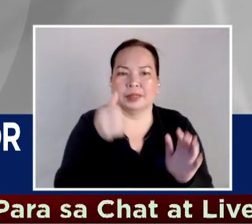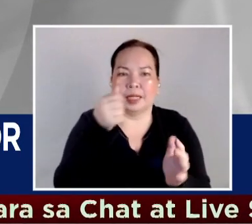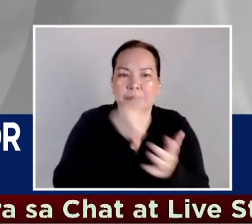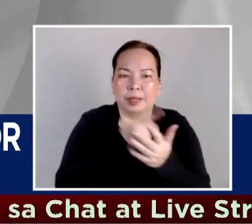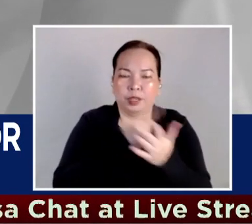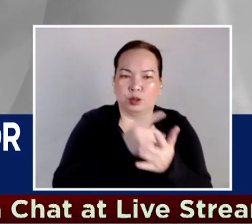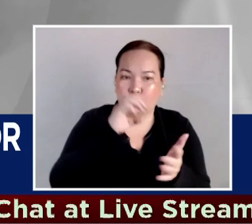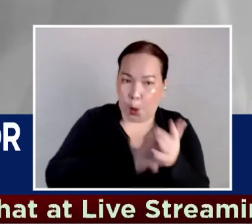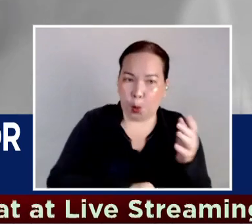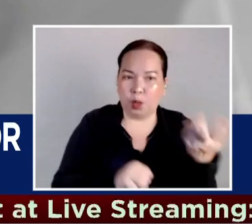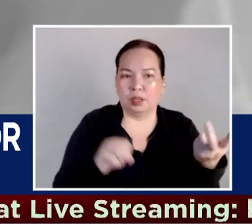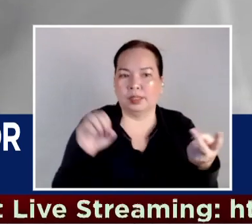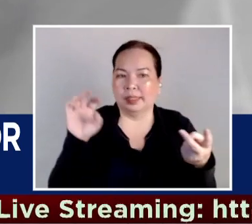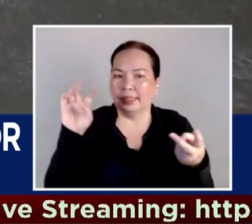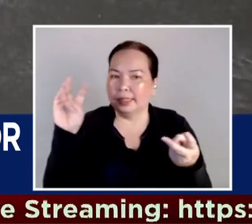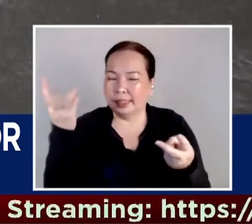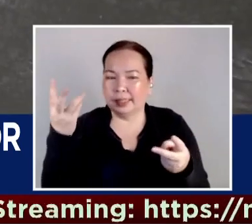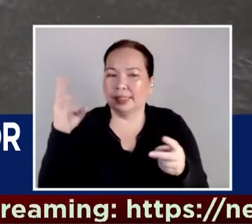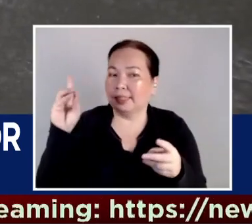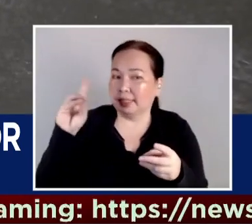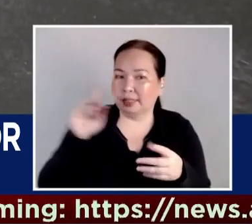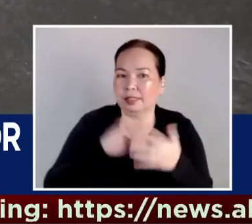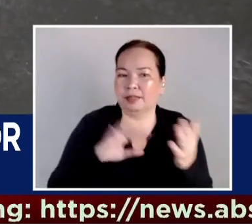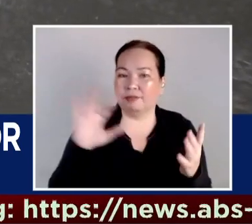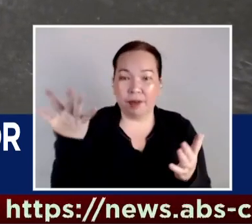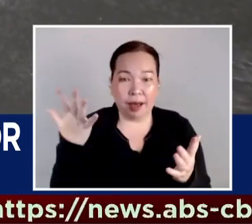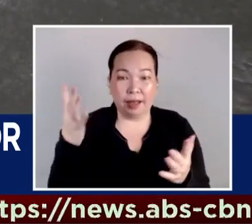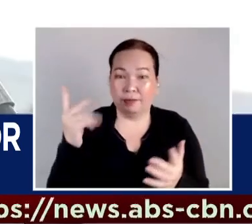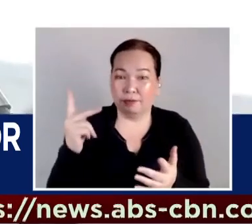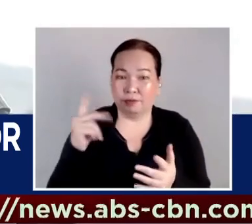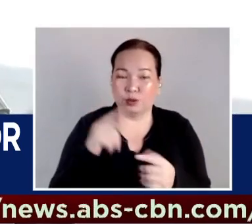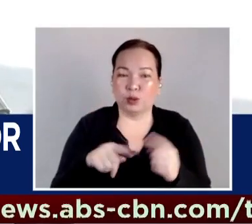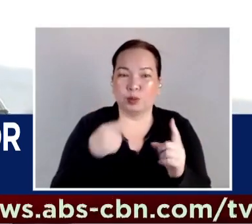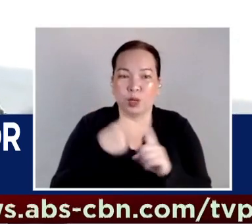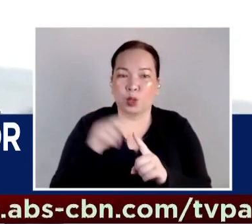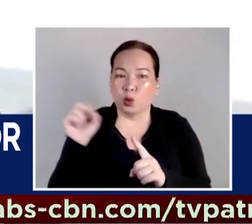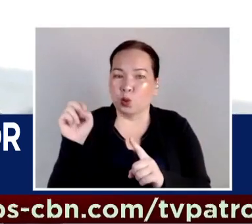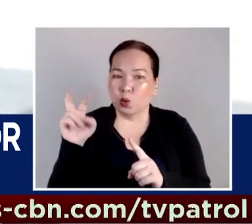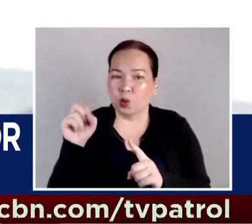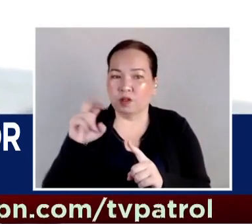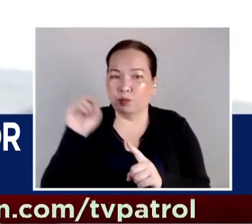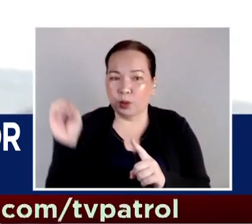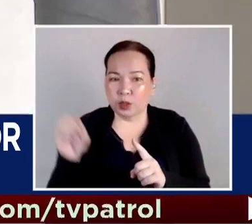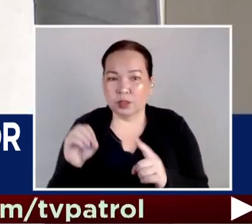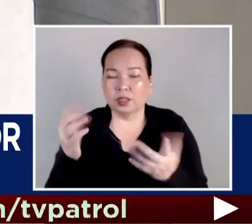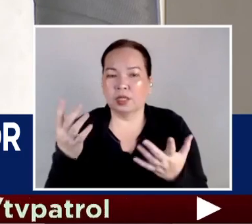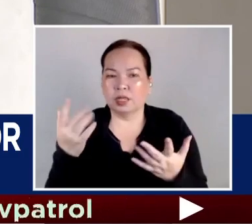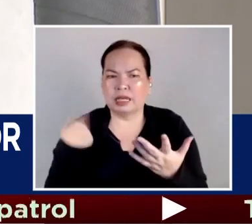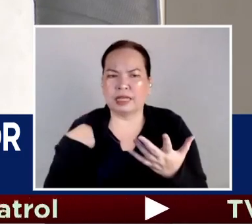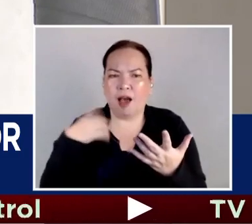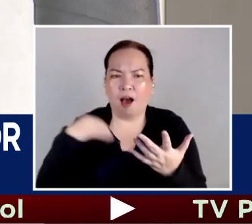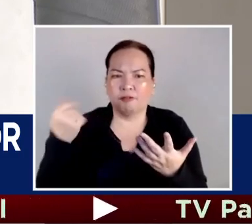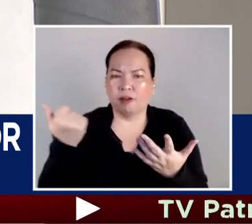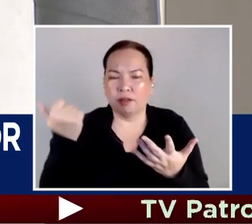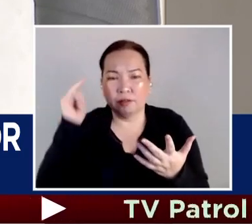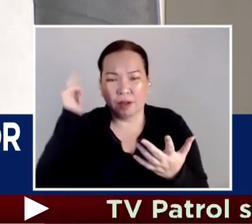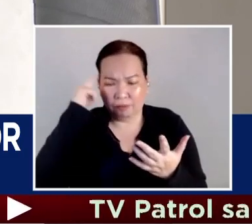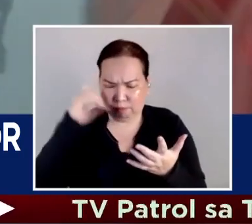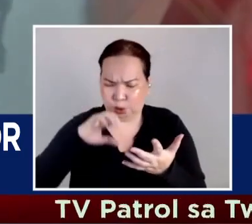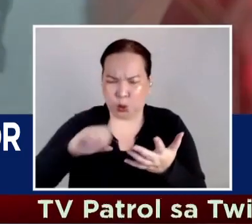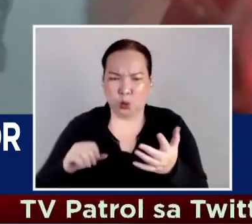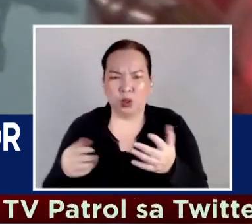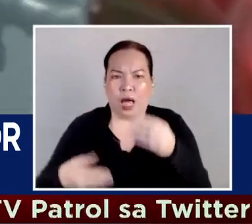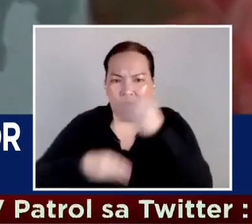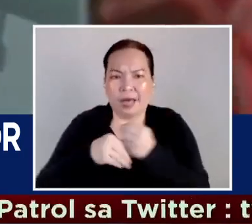diesel at 5 pesos sa kerosene. May hiwalay pang 12% value-added tax na kabig ang gobyerno na